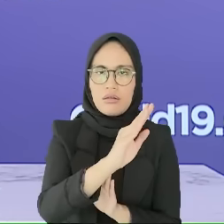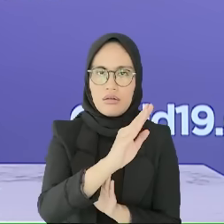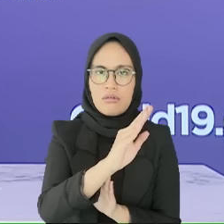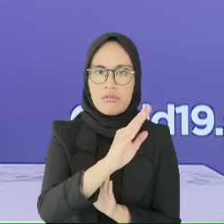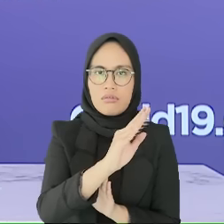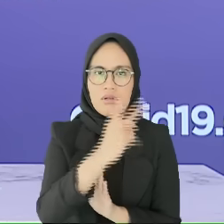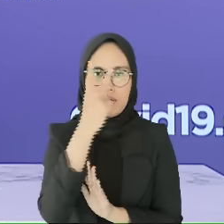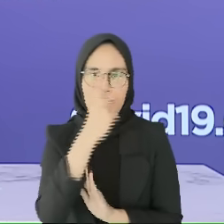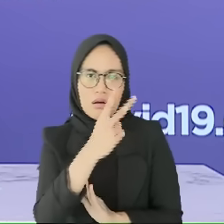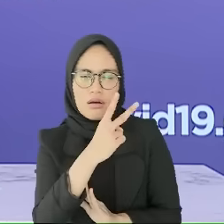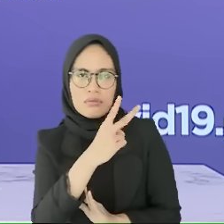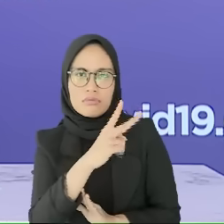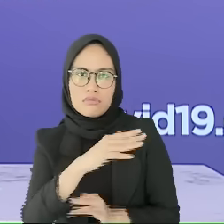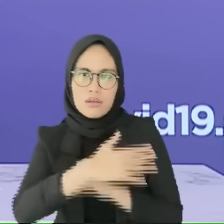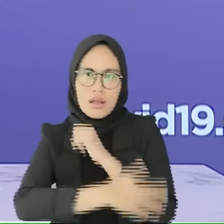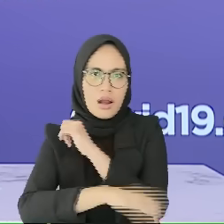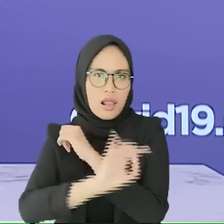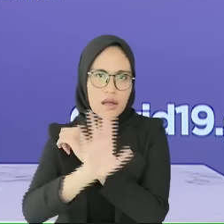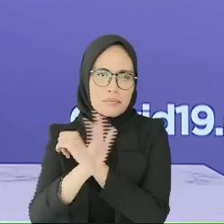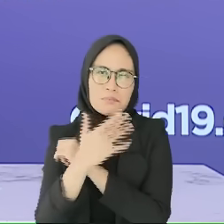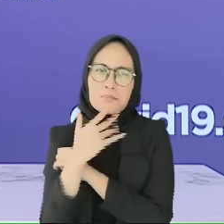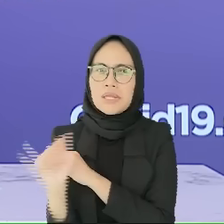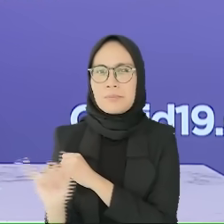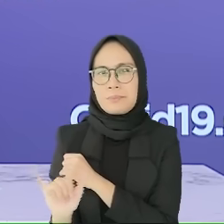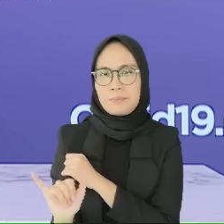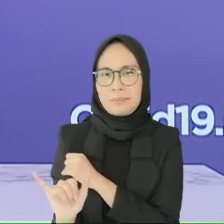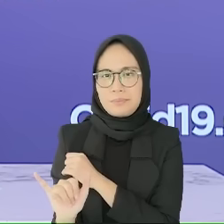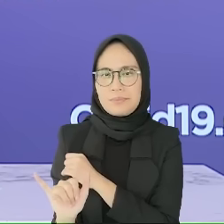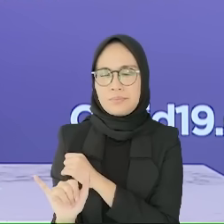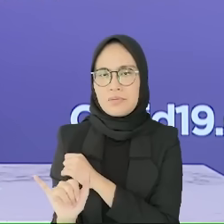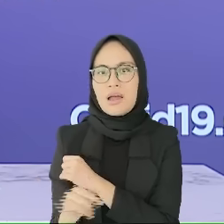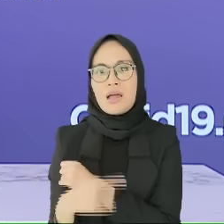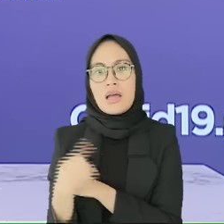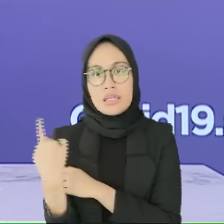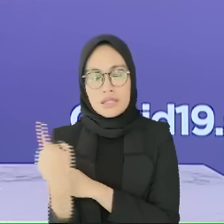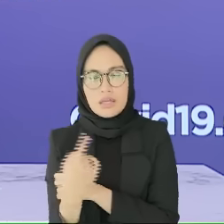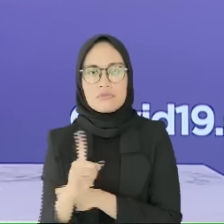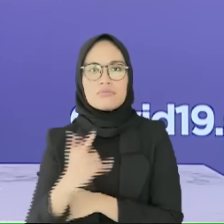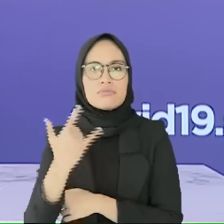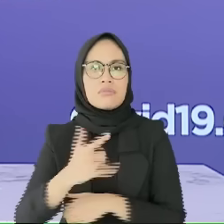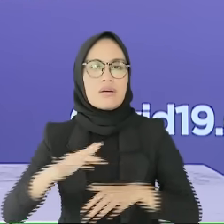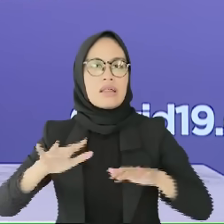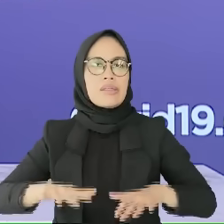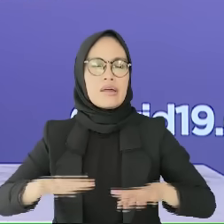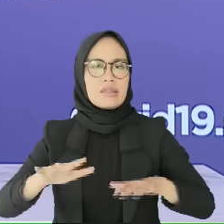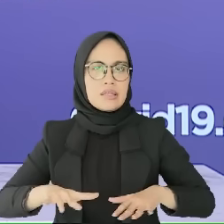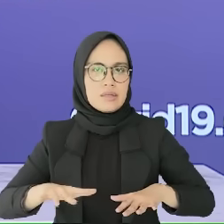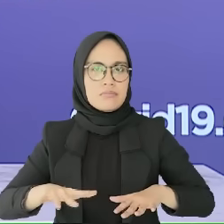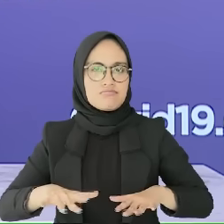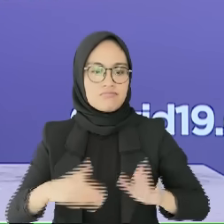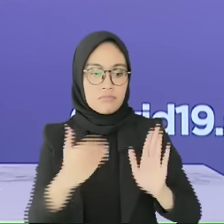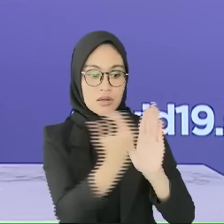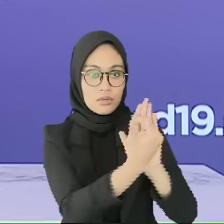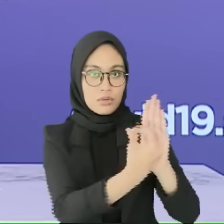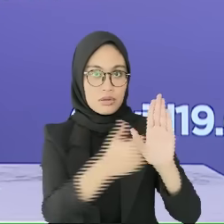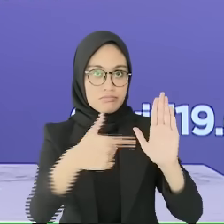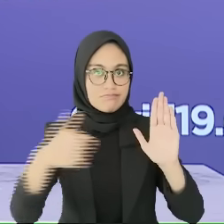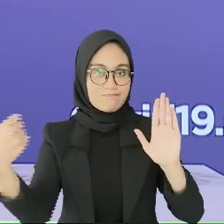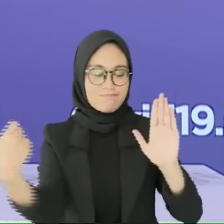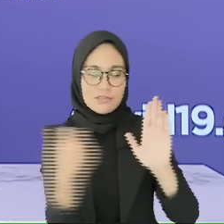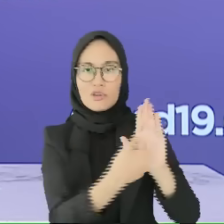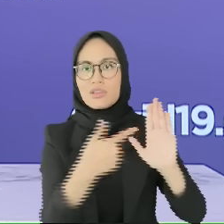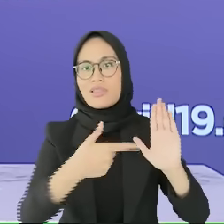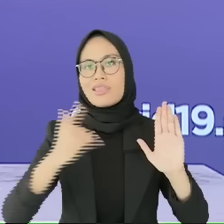Malaysia, dan Jepang, maka kita harus waspada dan tetap disiplin menjalankan protokol kesehatan agar kita tidak